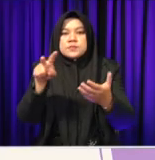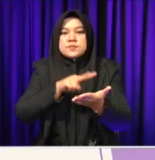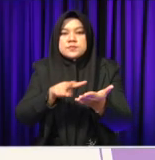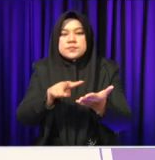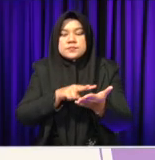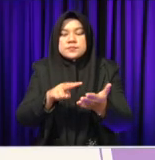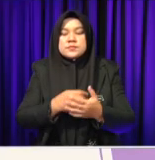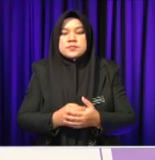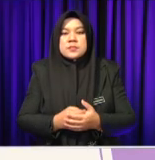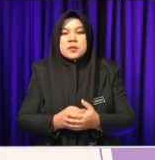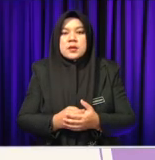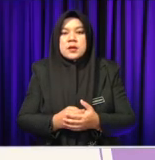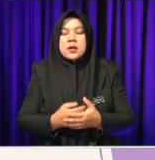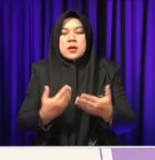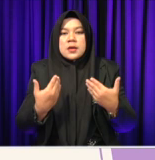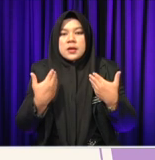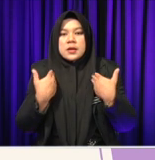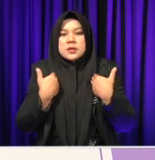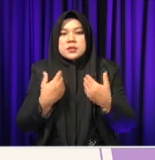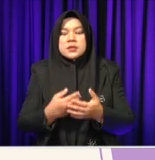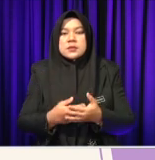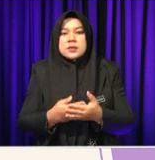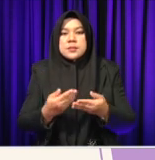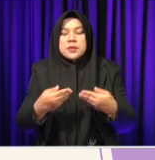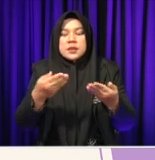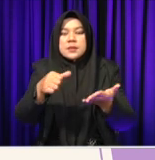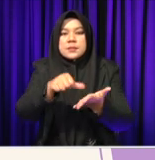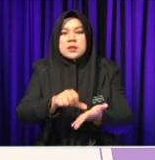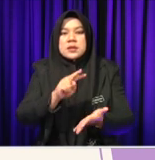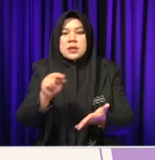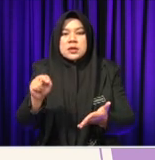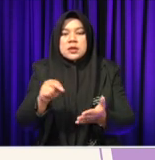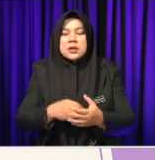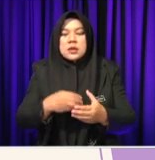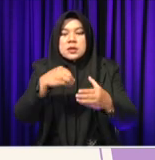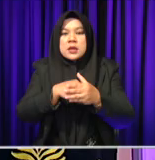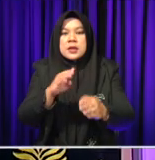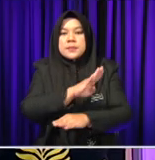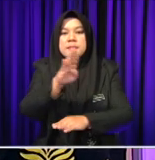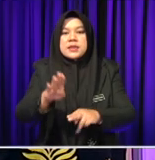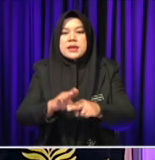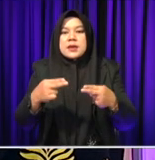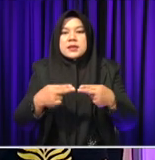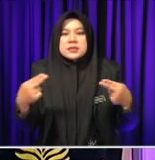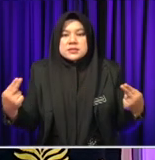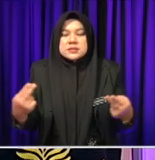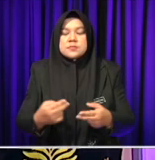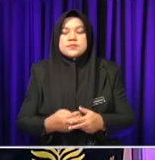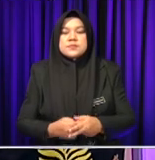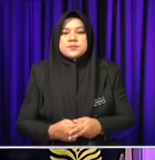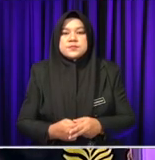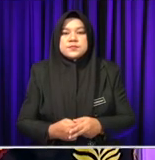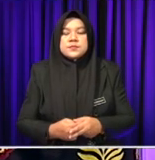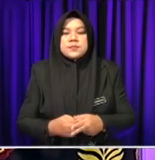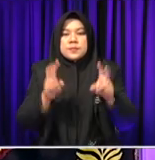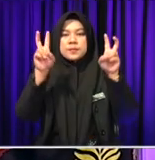dan di sinilah Ustazah akan memberi penekanan iaitu dalam bidang hadis okey ini